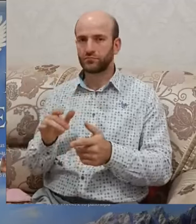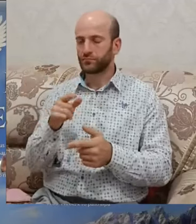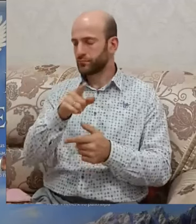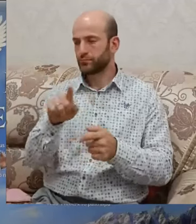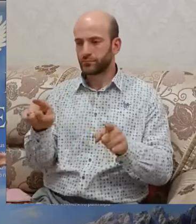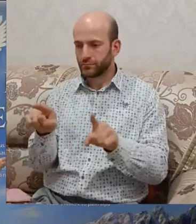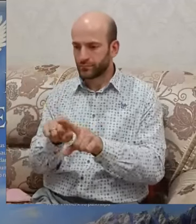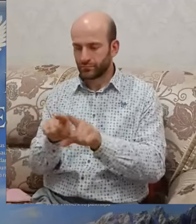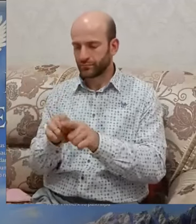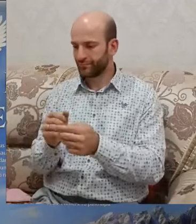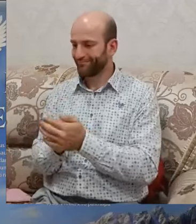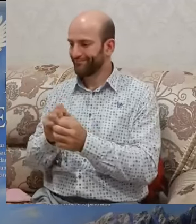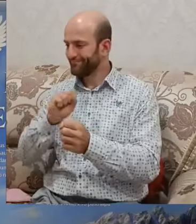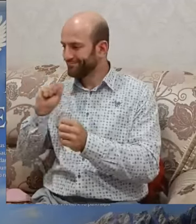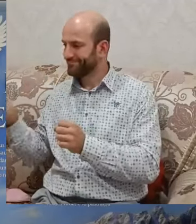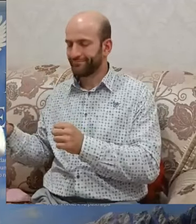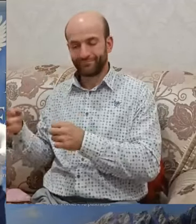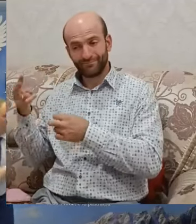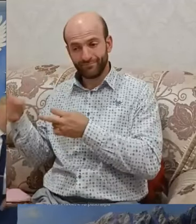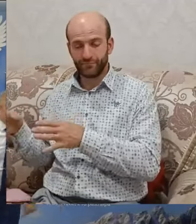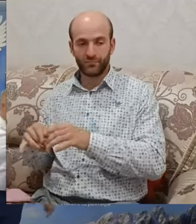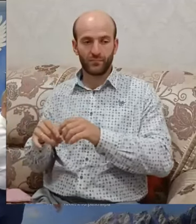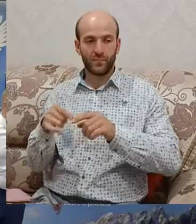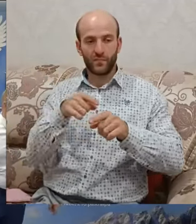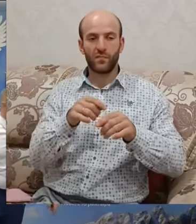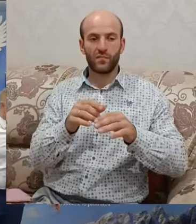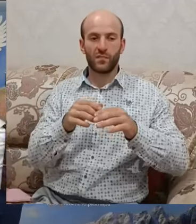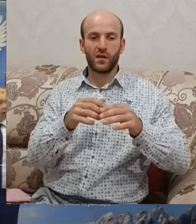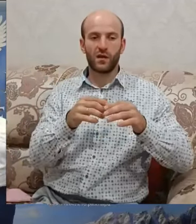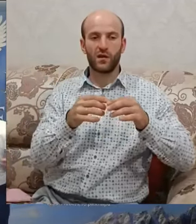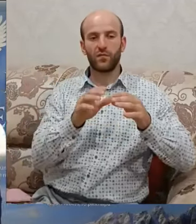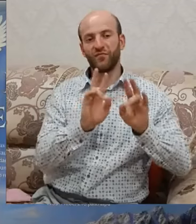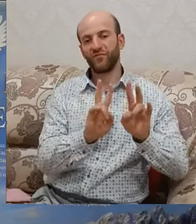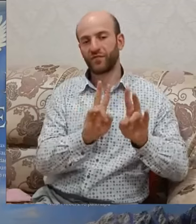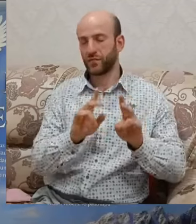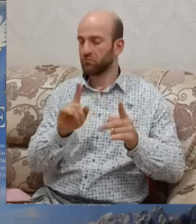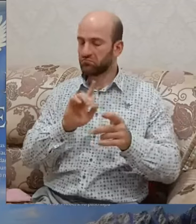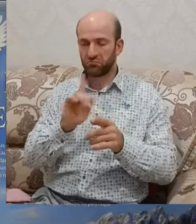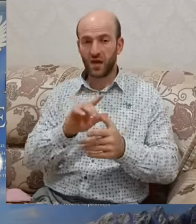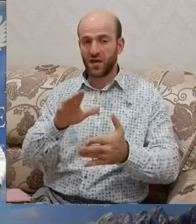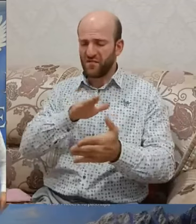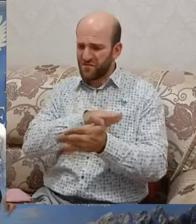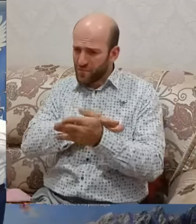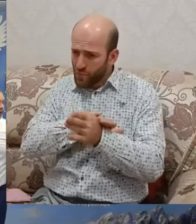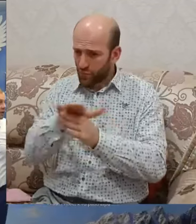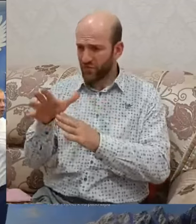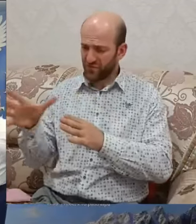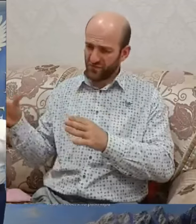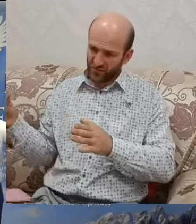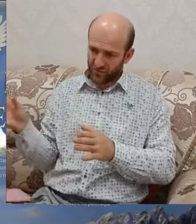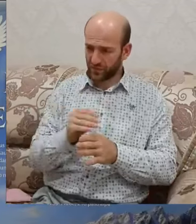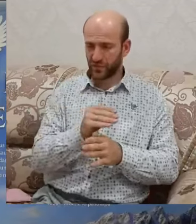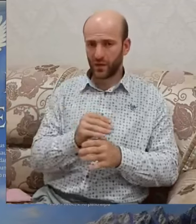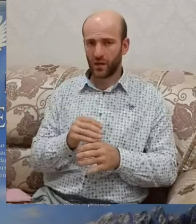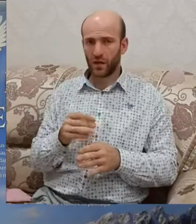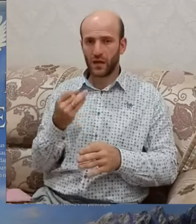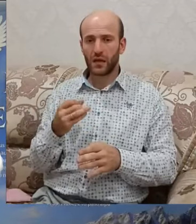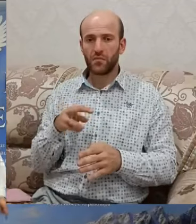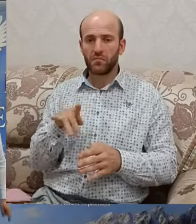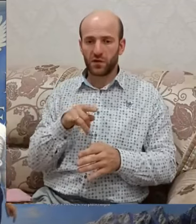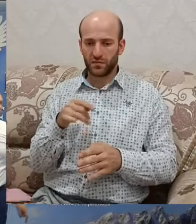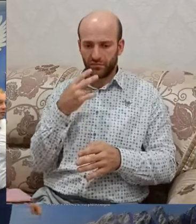отказались от пожертвований. Bet mes atsisakėm tos tvarkos. Но мы отказались того порядка. Kur yra pas pranašą. Который у пророка. Ir vietoj to, kad